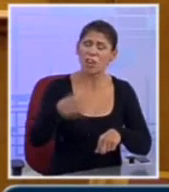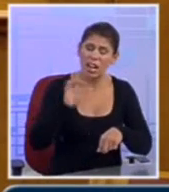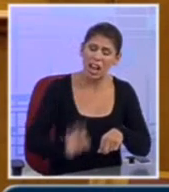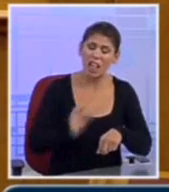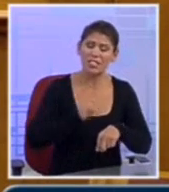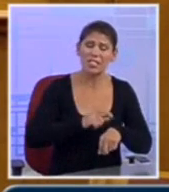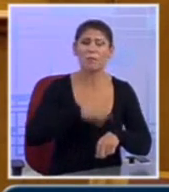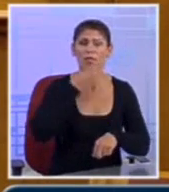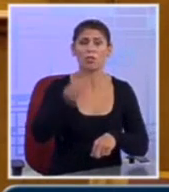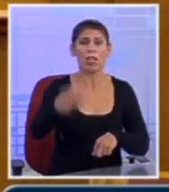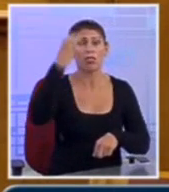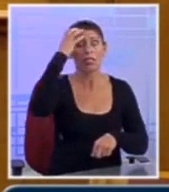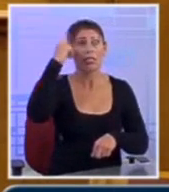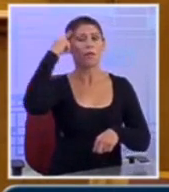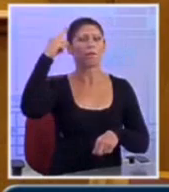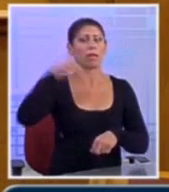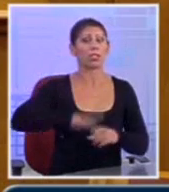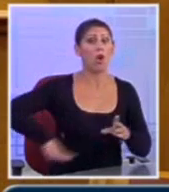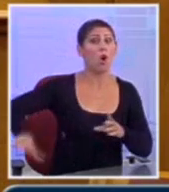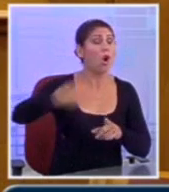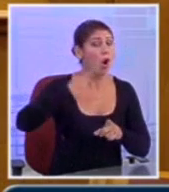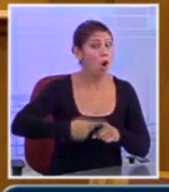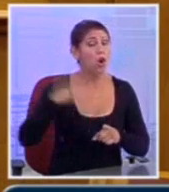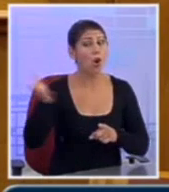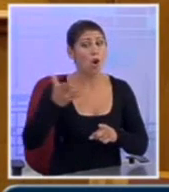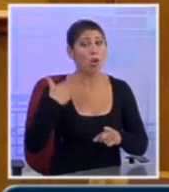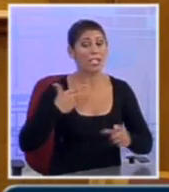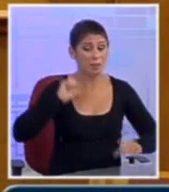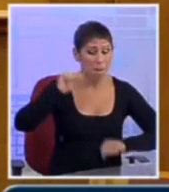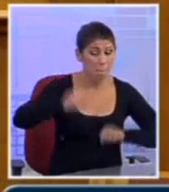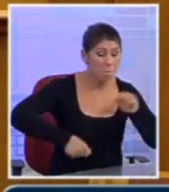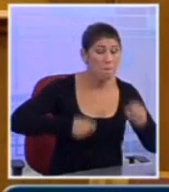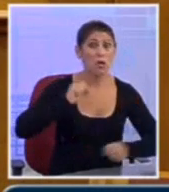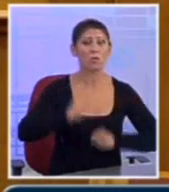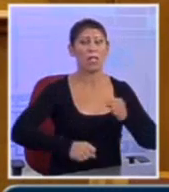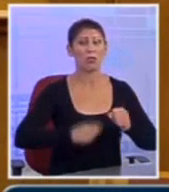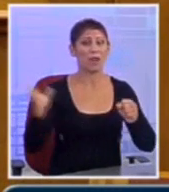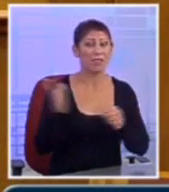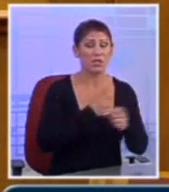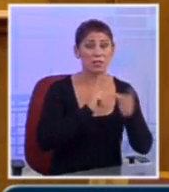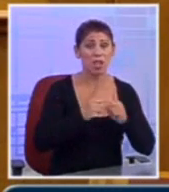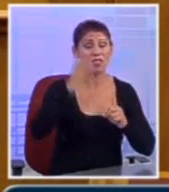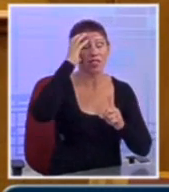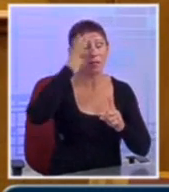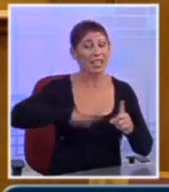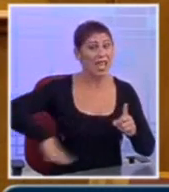Κάθε στιγμή θα το θυμάται ο ελληνικός λαός ότι όταν δίναμε τη μάχη,